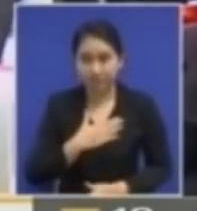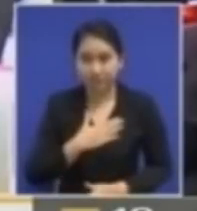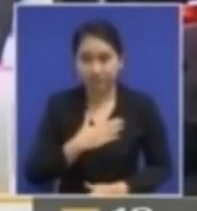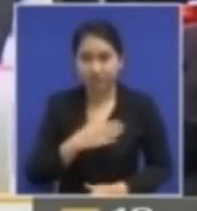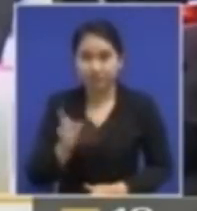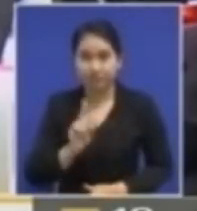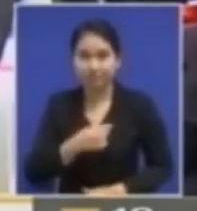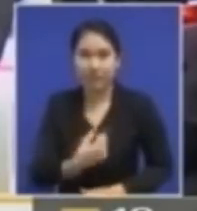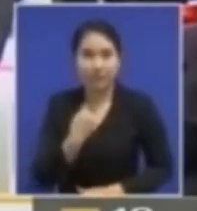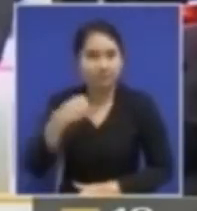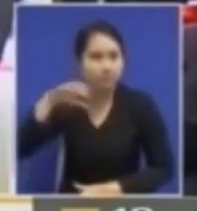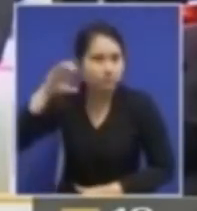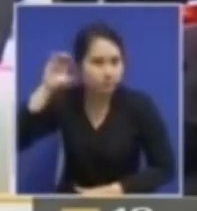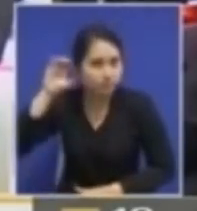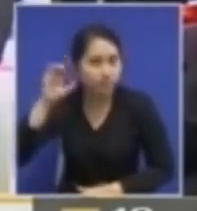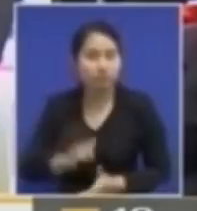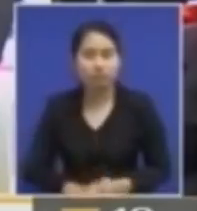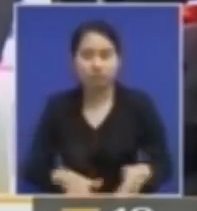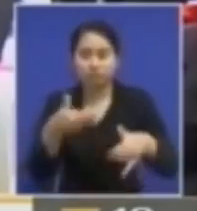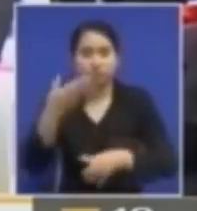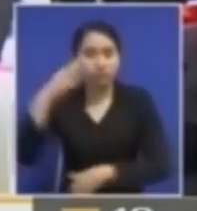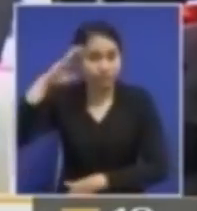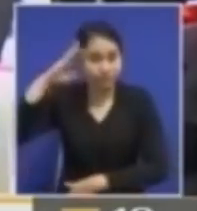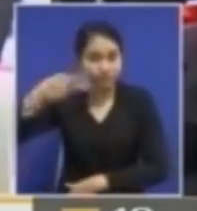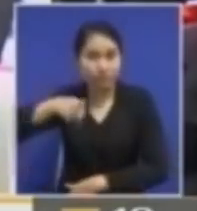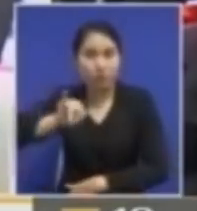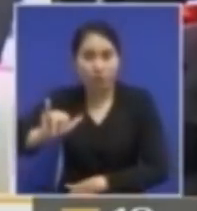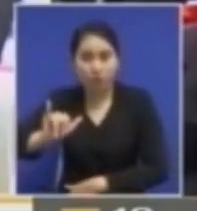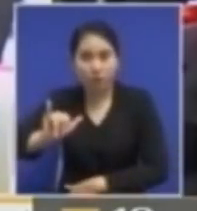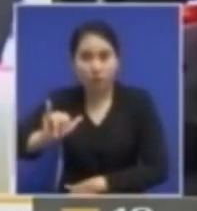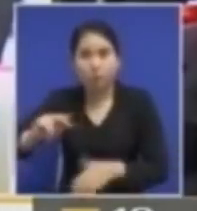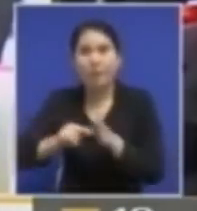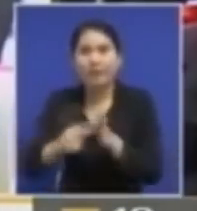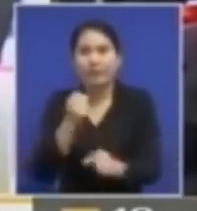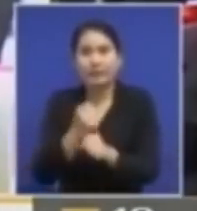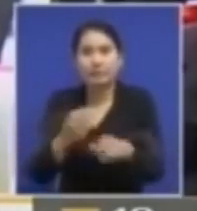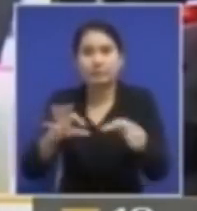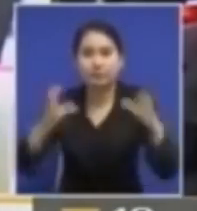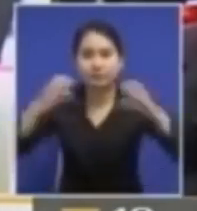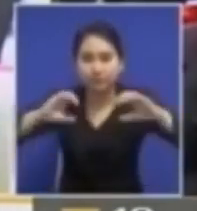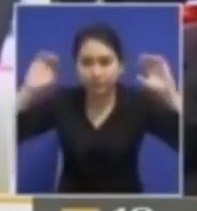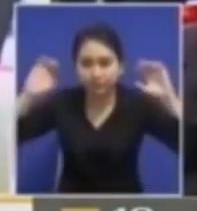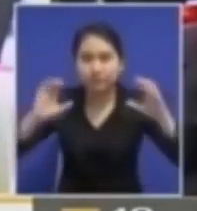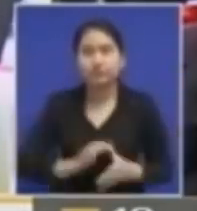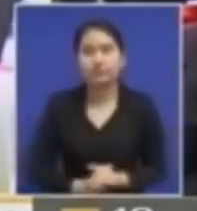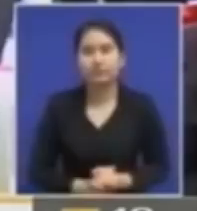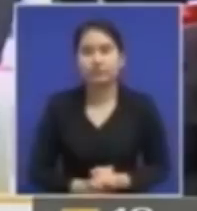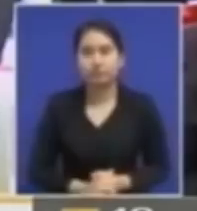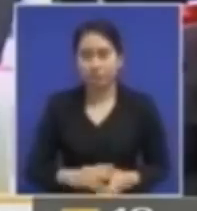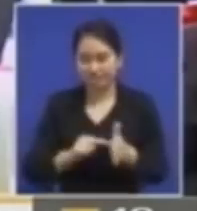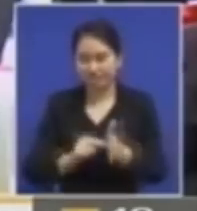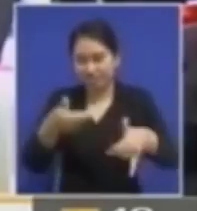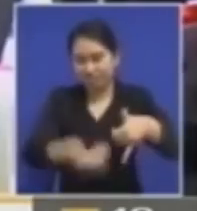นะครับว่าพลเอกประยุทธ์เป็นเจ้าหน้าที่อื่นของรัฐซึ่งเป็นลักษณะต้องห้าม